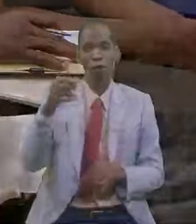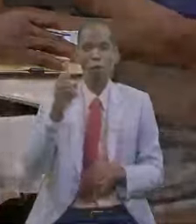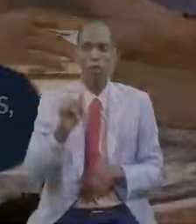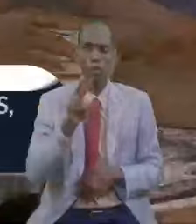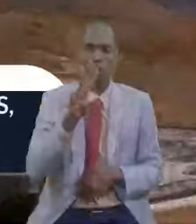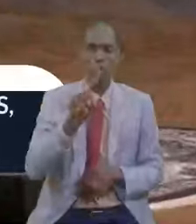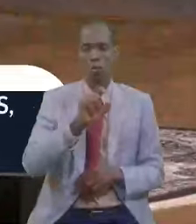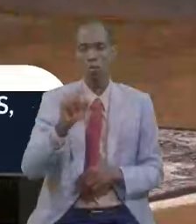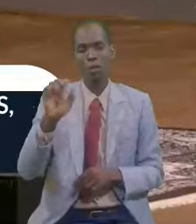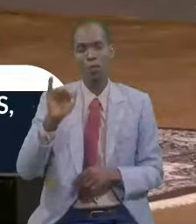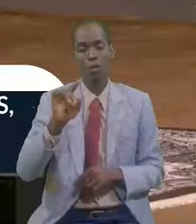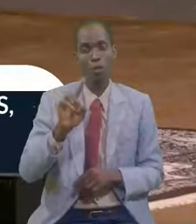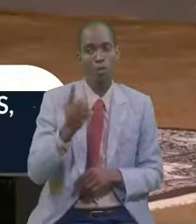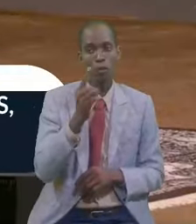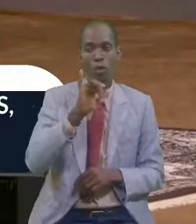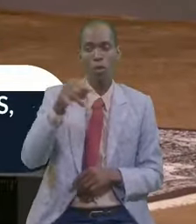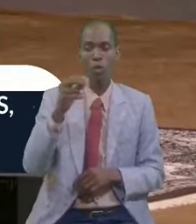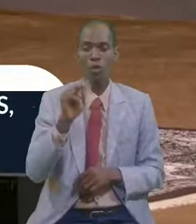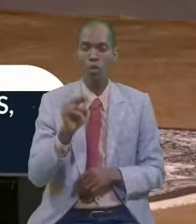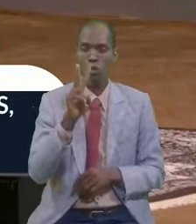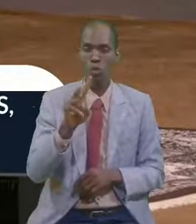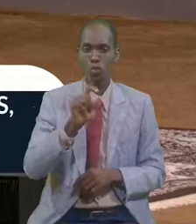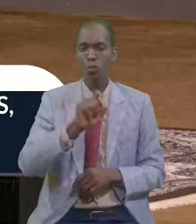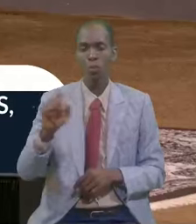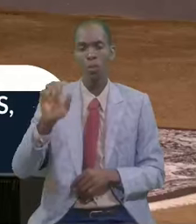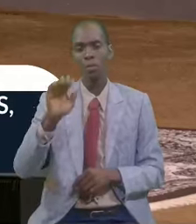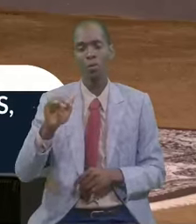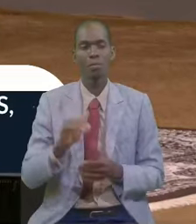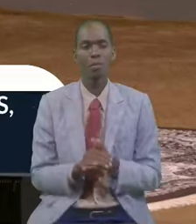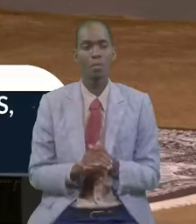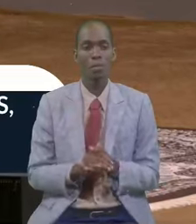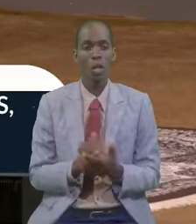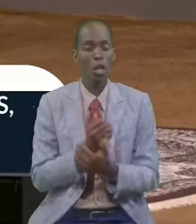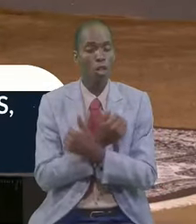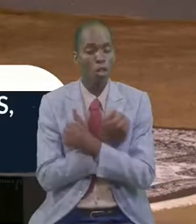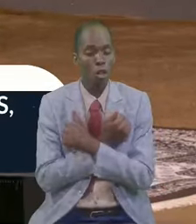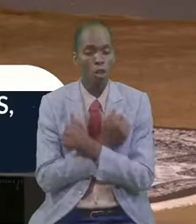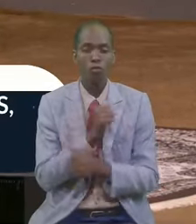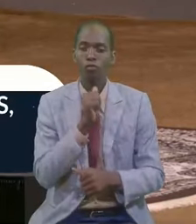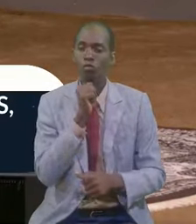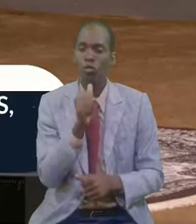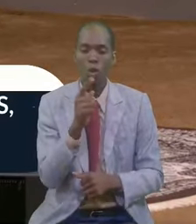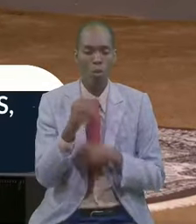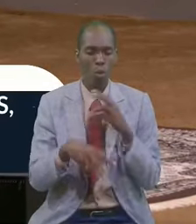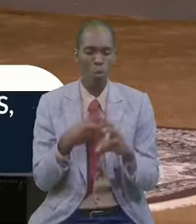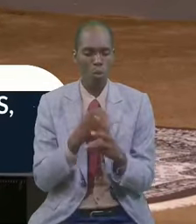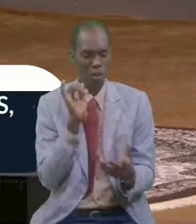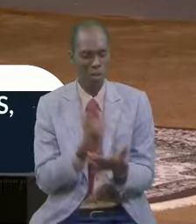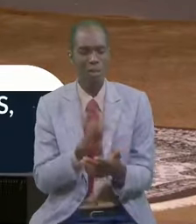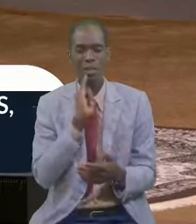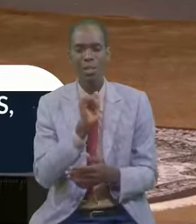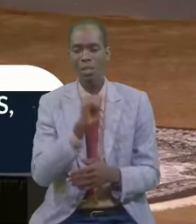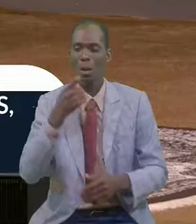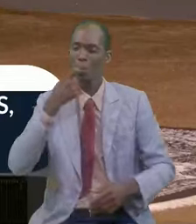1 Jean 2, verset 15. N'aimez point le monde. C'est un commandement,